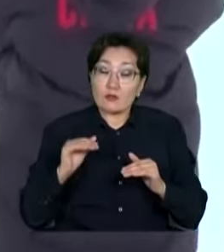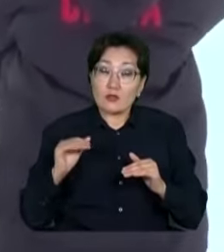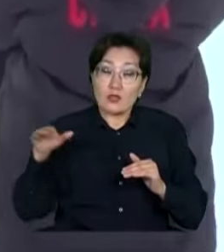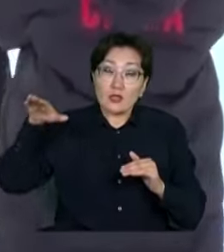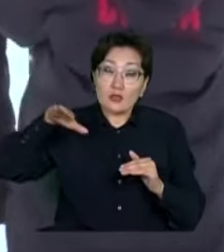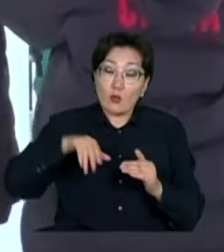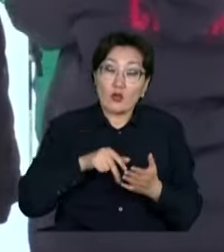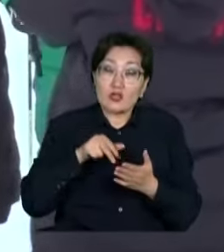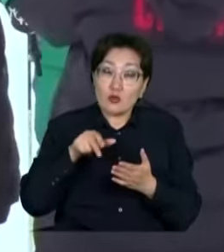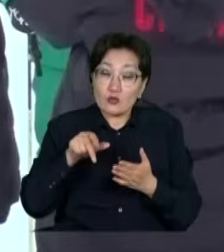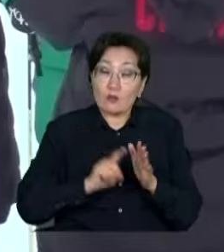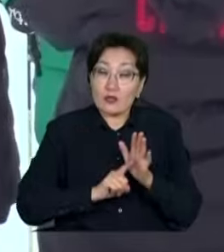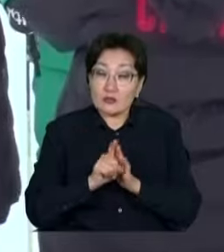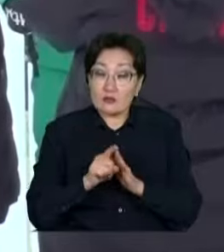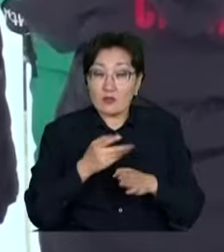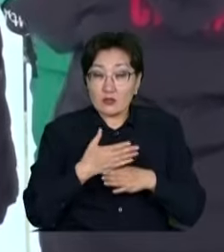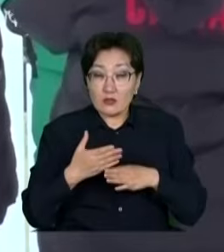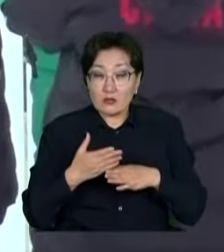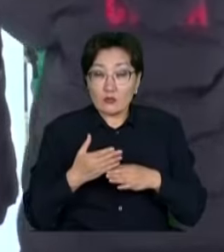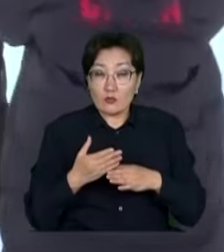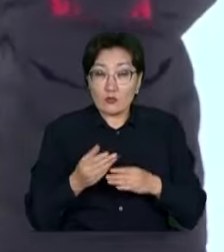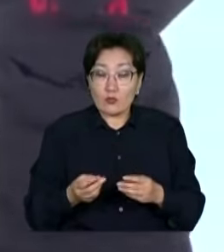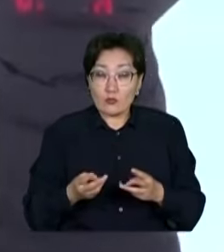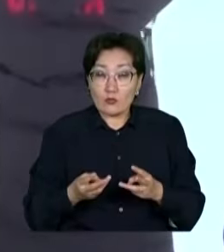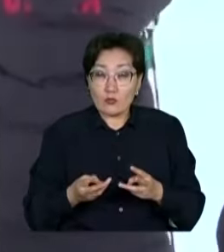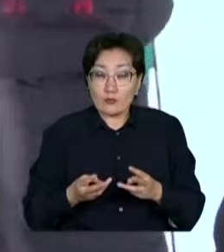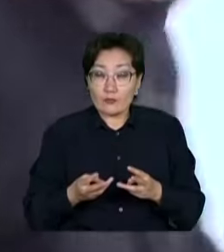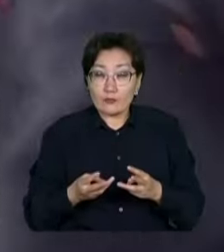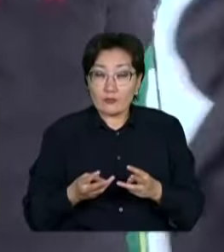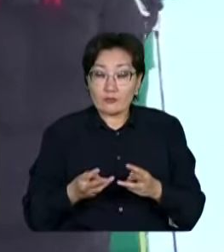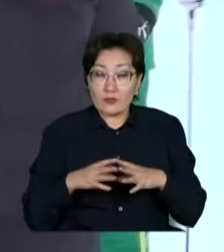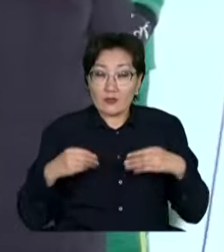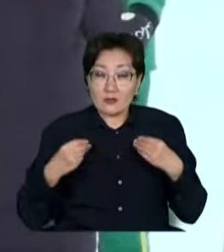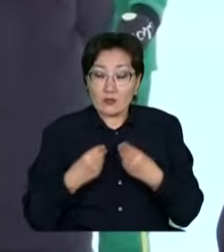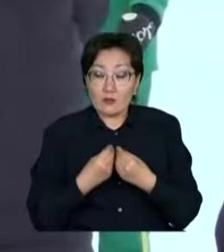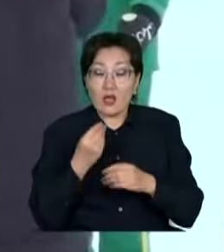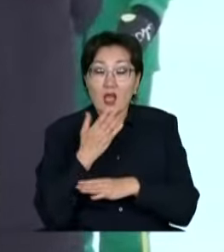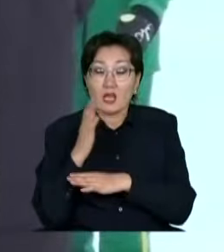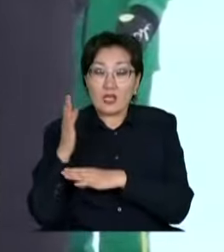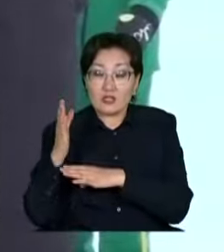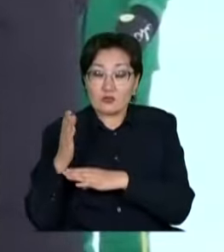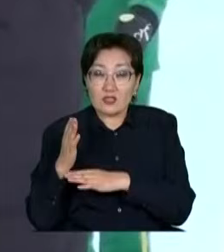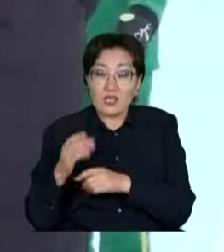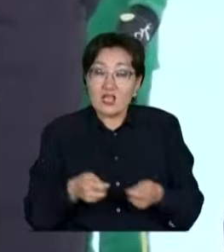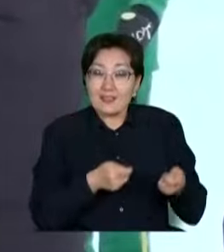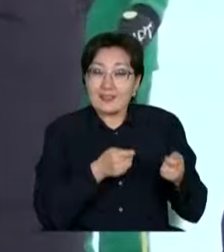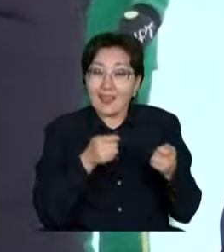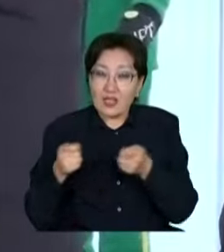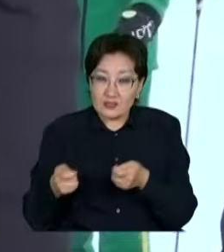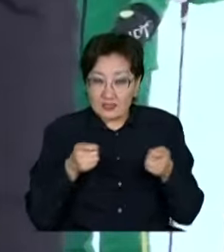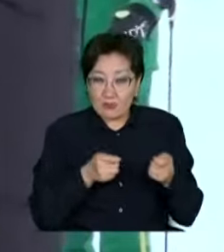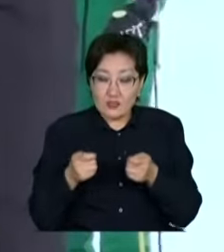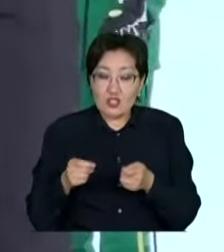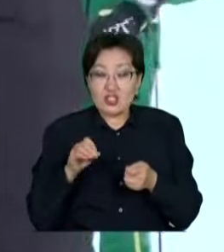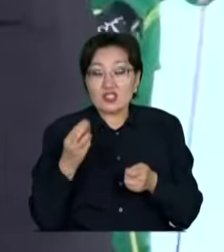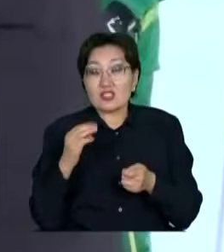шығатын болдық. Одан кейін отын семьяға ол кезде ағаш отын аламыз шанамен қыста, осындай қыста.